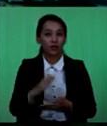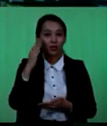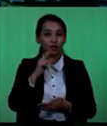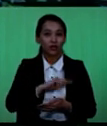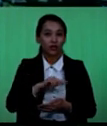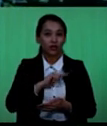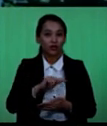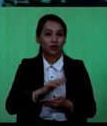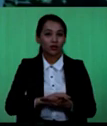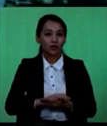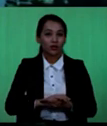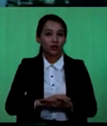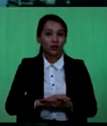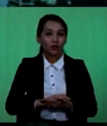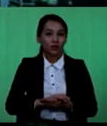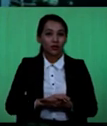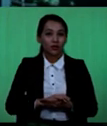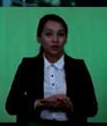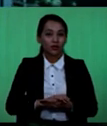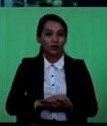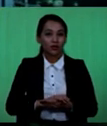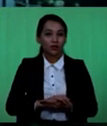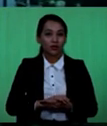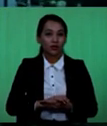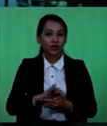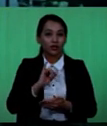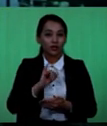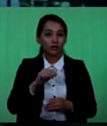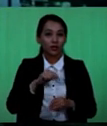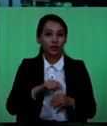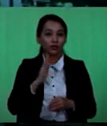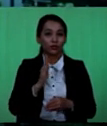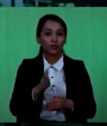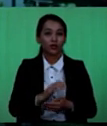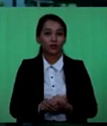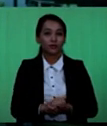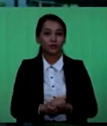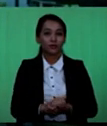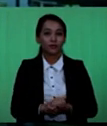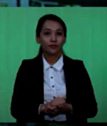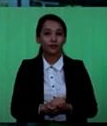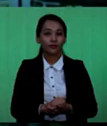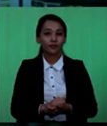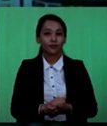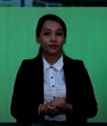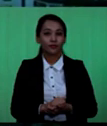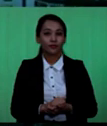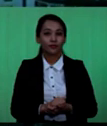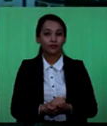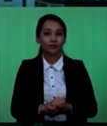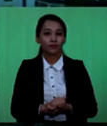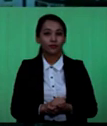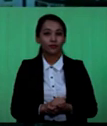faolligini saqlaydigandek tuyuladi. Aslida esa miya bunga qarshilik bilan javob beradi. Natijada miya axborotni qabul qilmay qo'yadi, xotirada